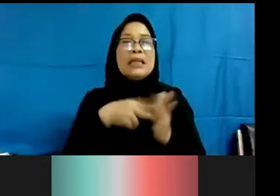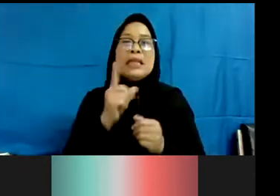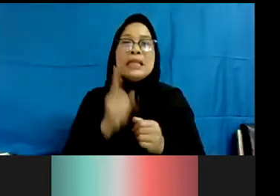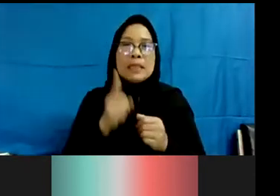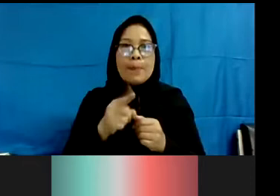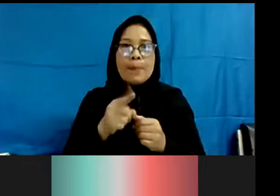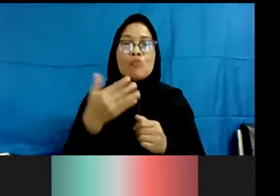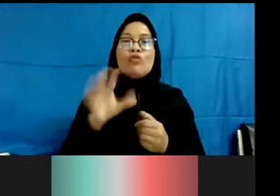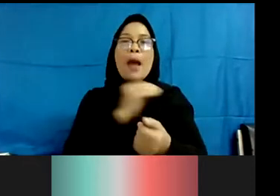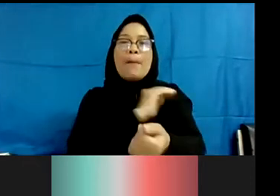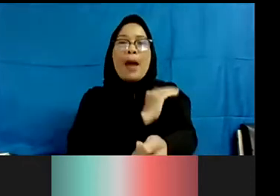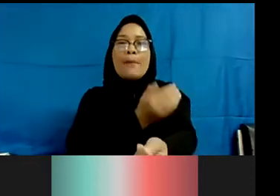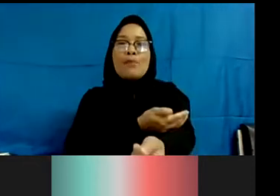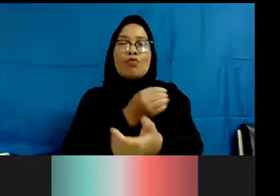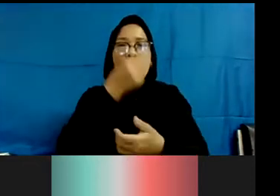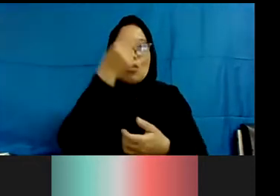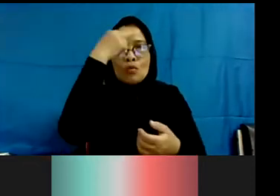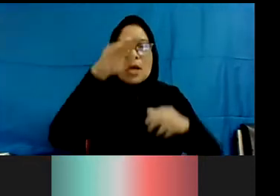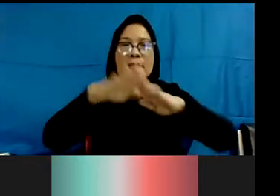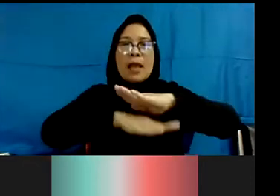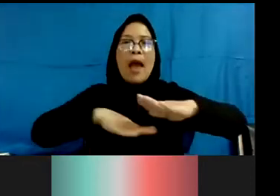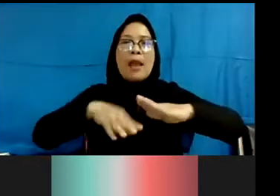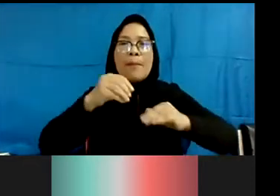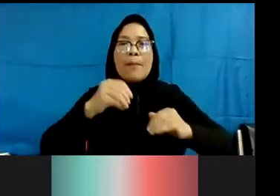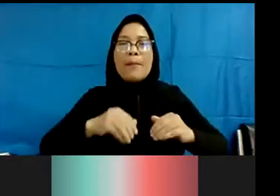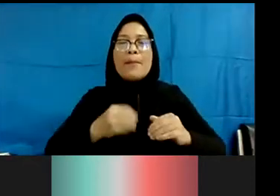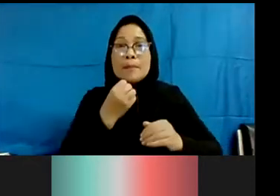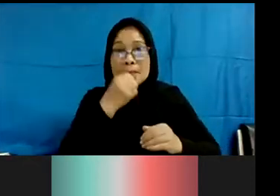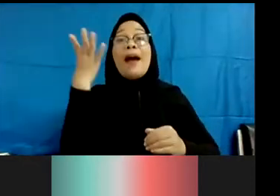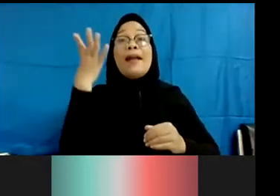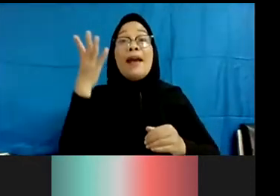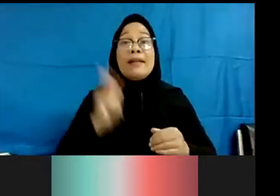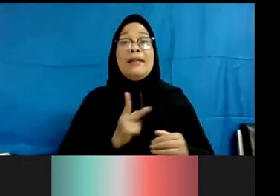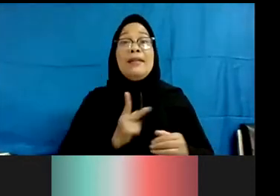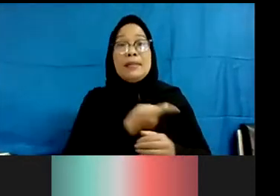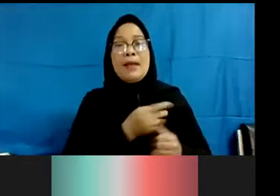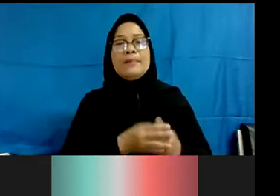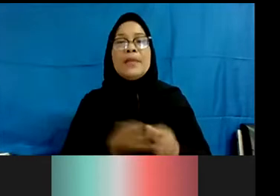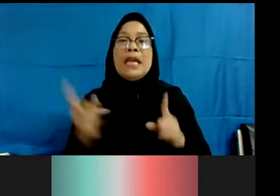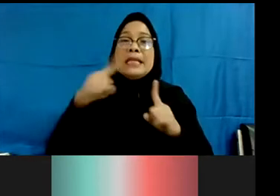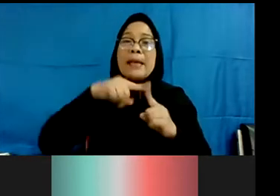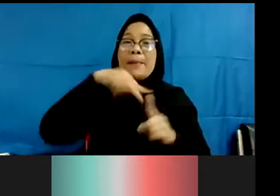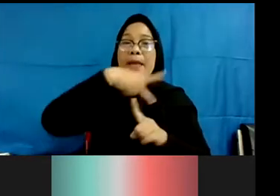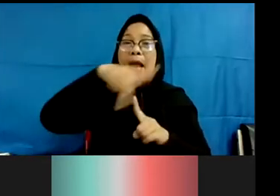dasar kita, di alam bawah sadar kita tuh ada di situ. Jadi sampai kapanpun